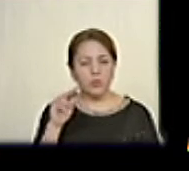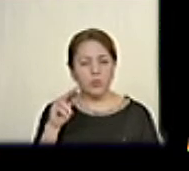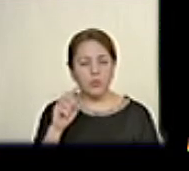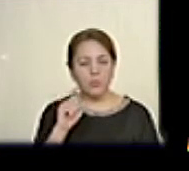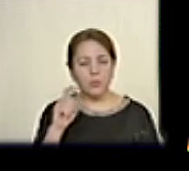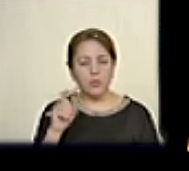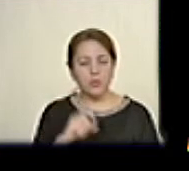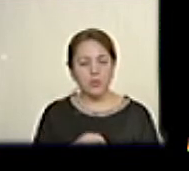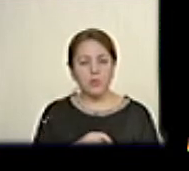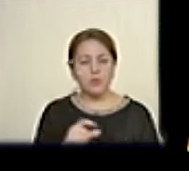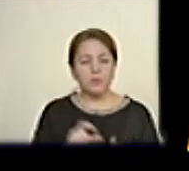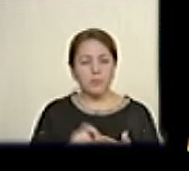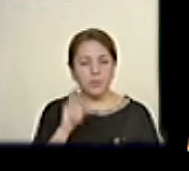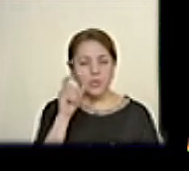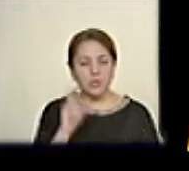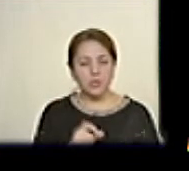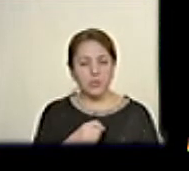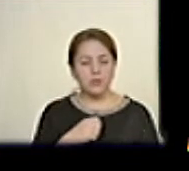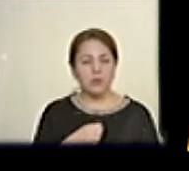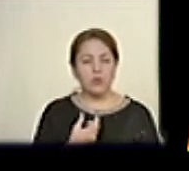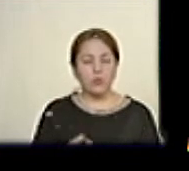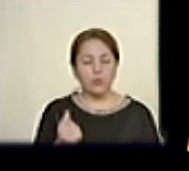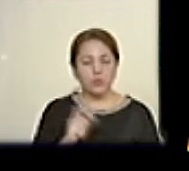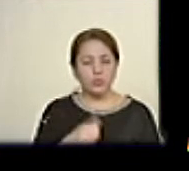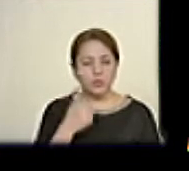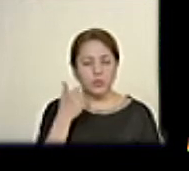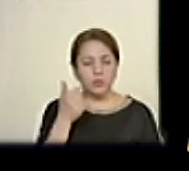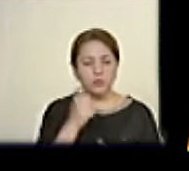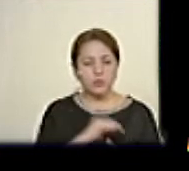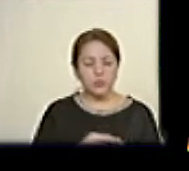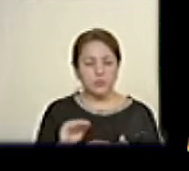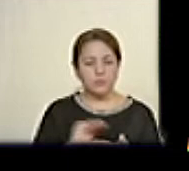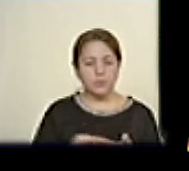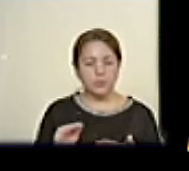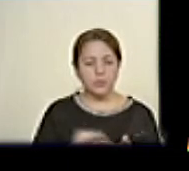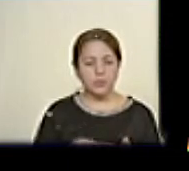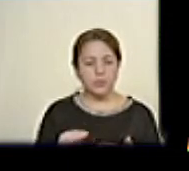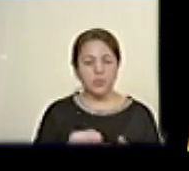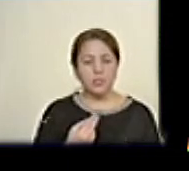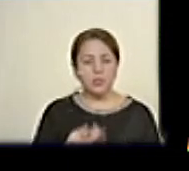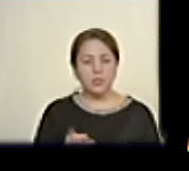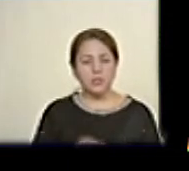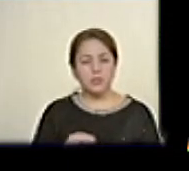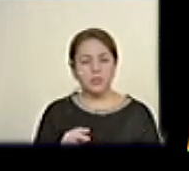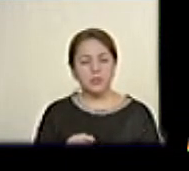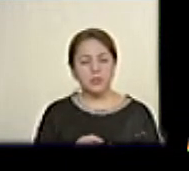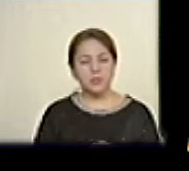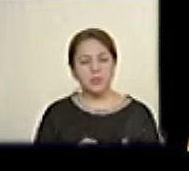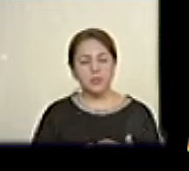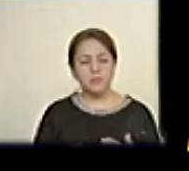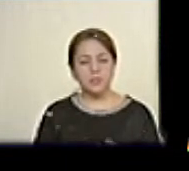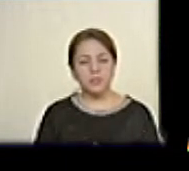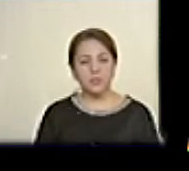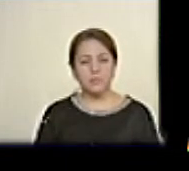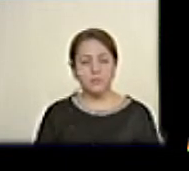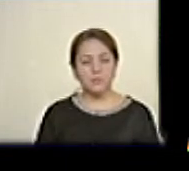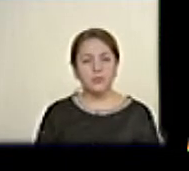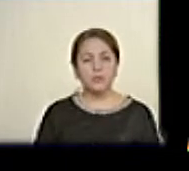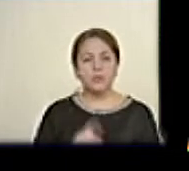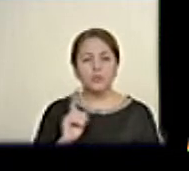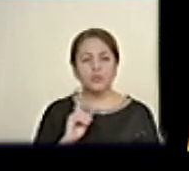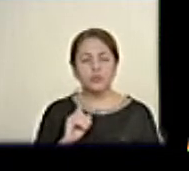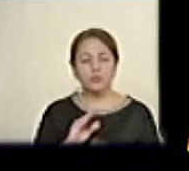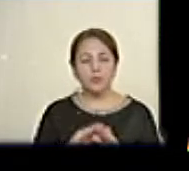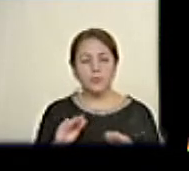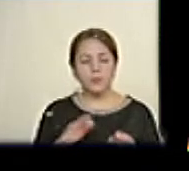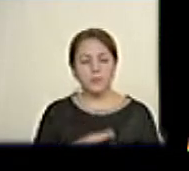использует изобразительно-выразительные средства языка для создания образности стихотворения. Ну что, ребята,